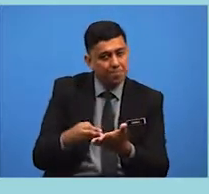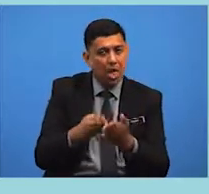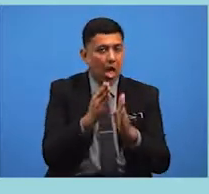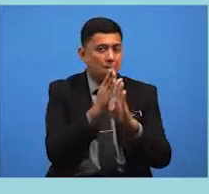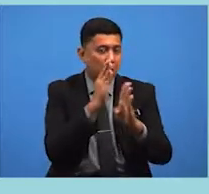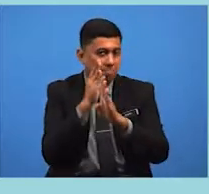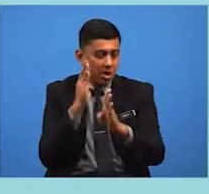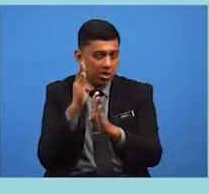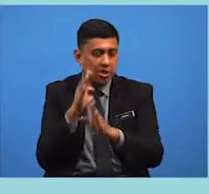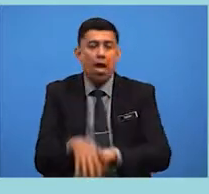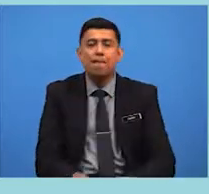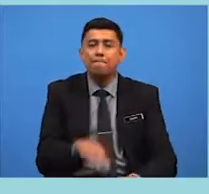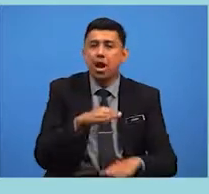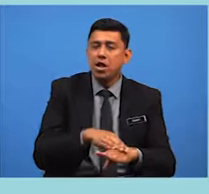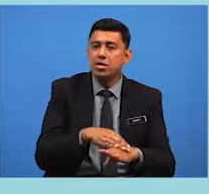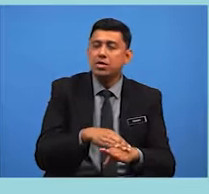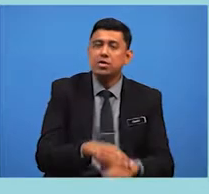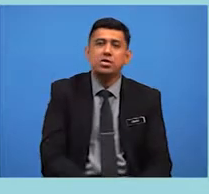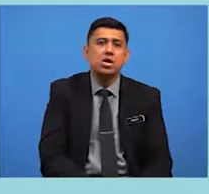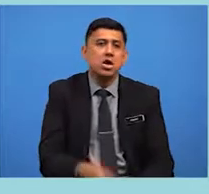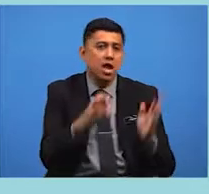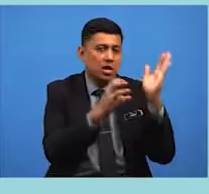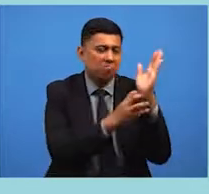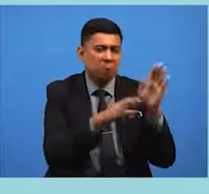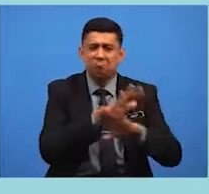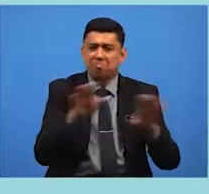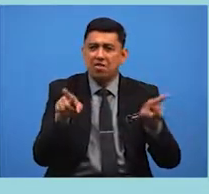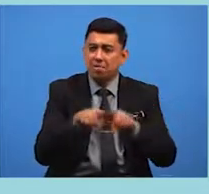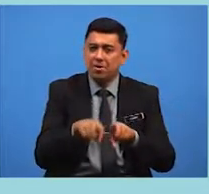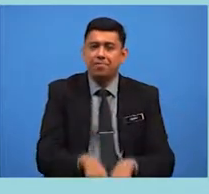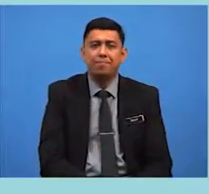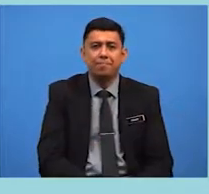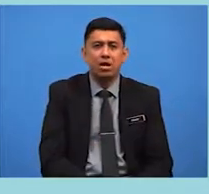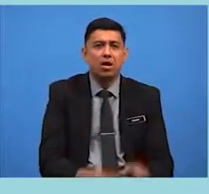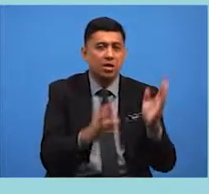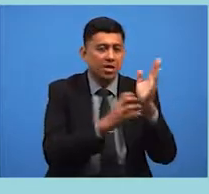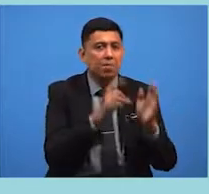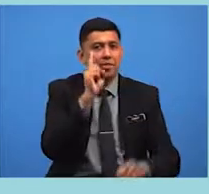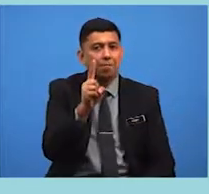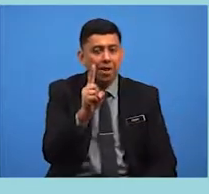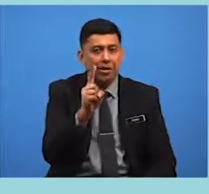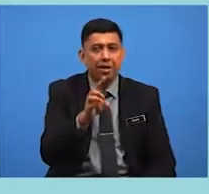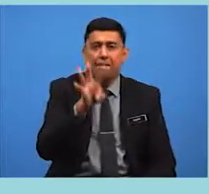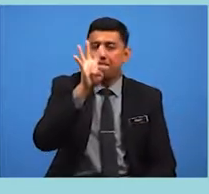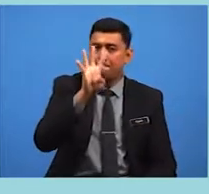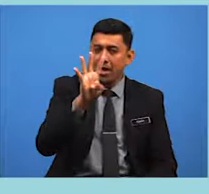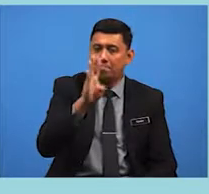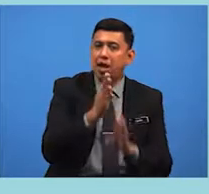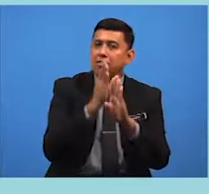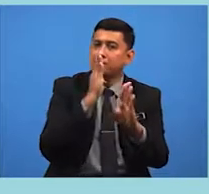setiap rangkap adalah tidak sama. Rangkap pertama mempunyai 4 baris